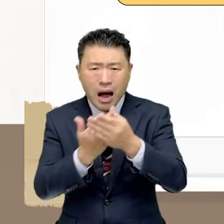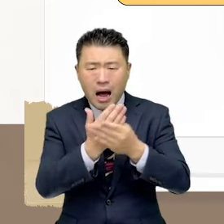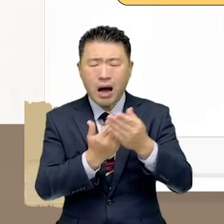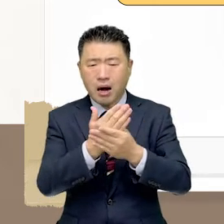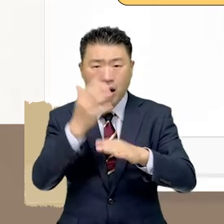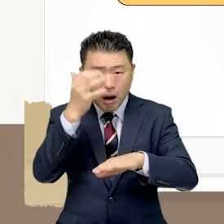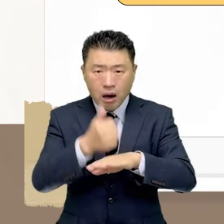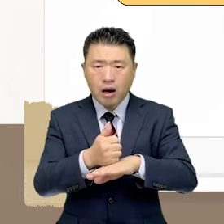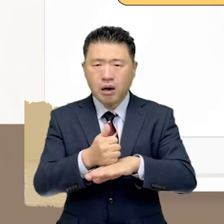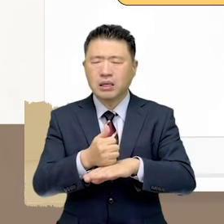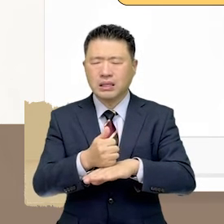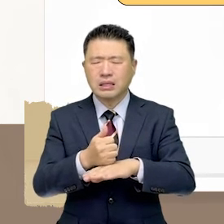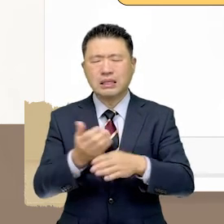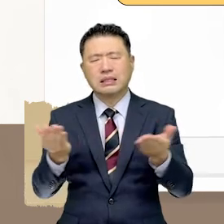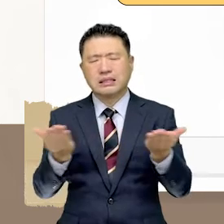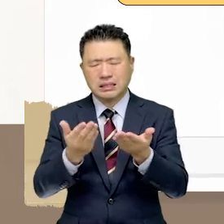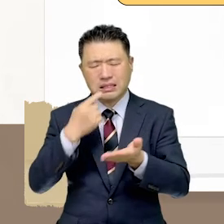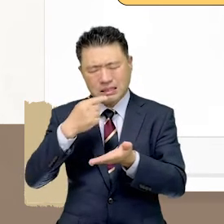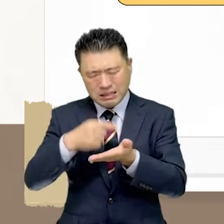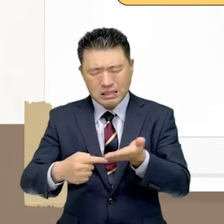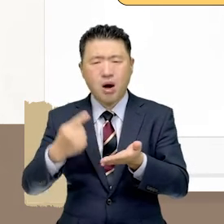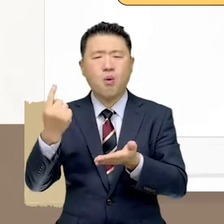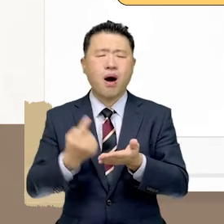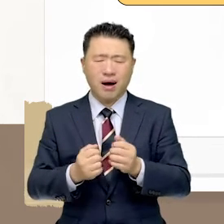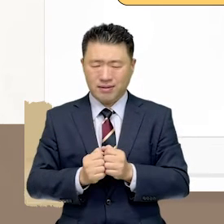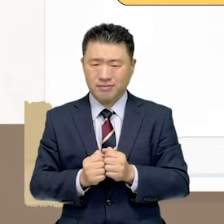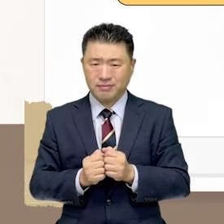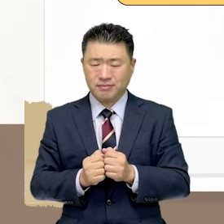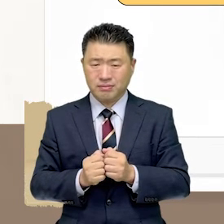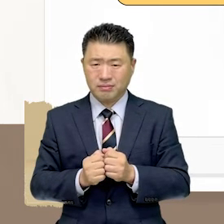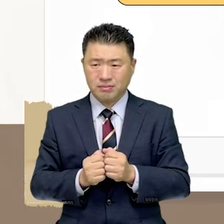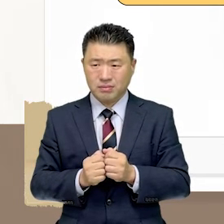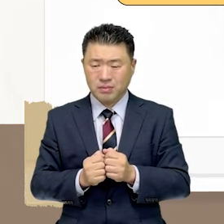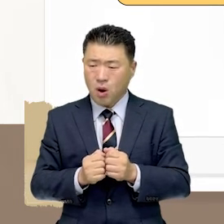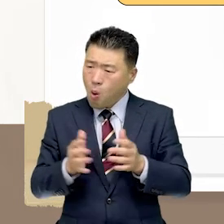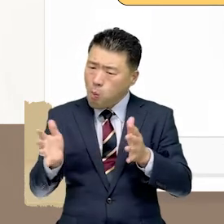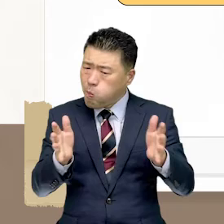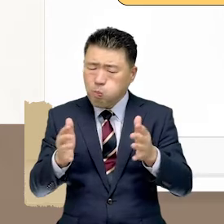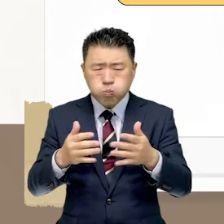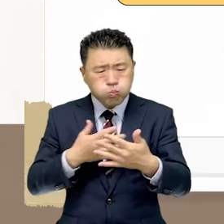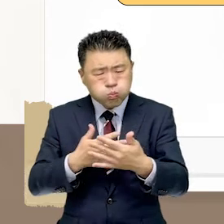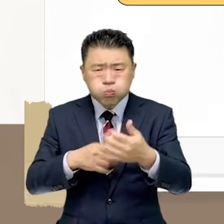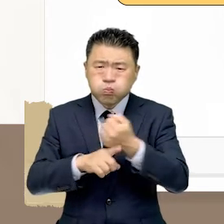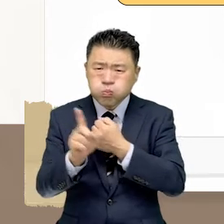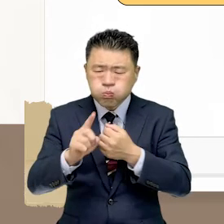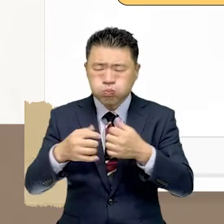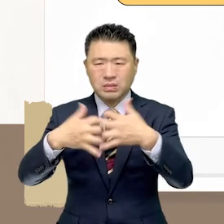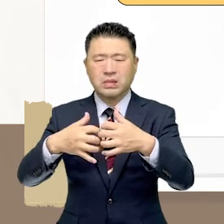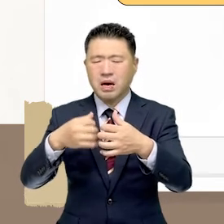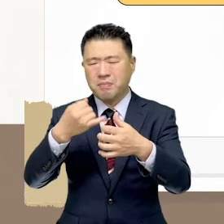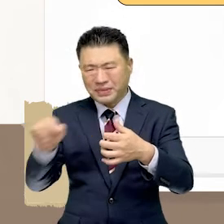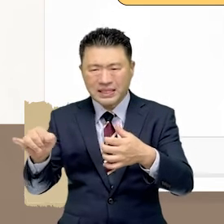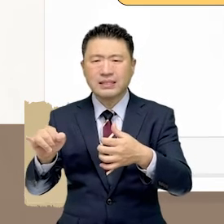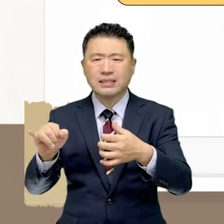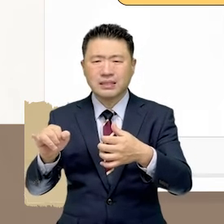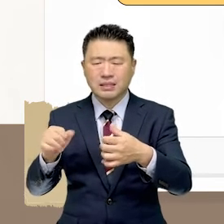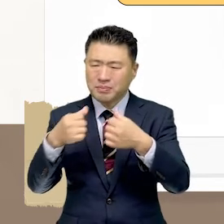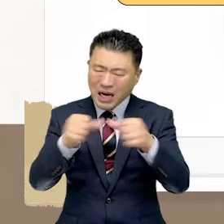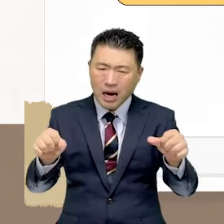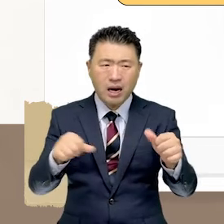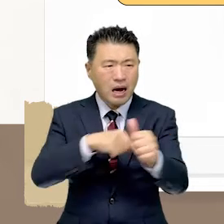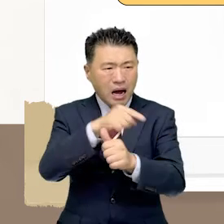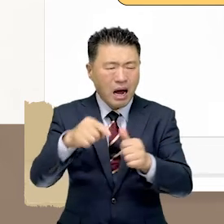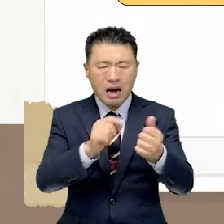이것이 산업재해로 이어집니다. 이때 불안전한 상태는 기계의 고장이나 환경의 오염 등이며